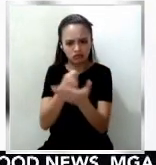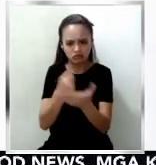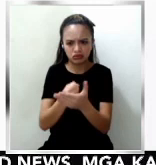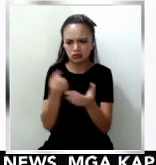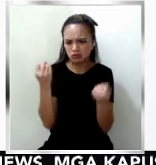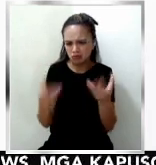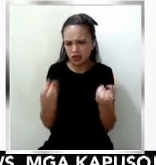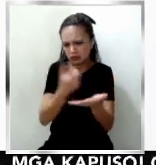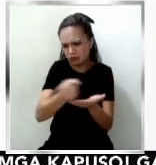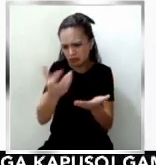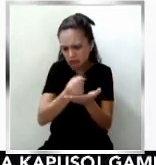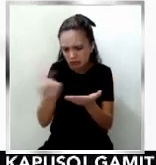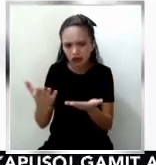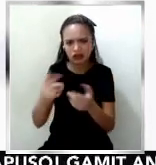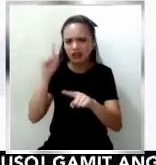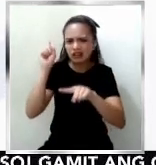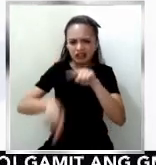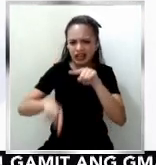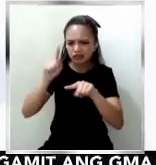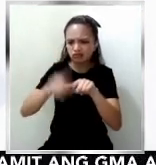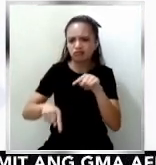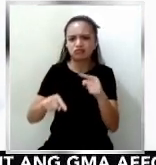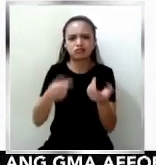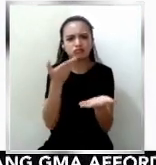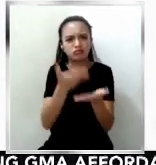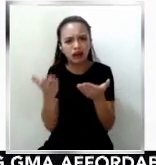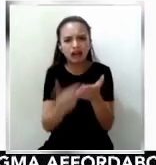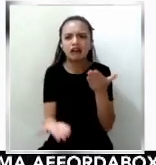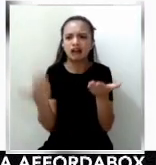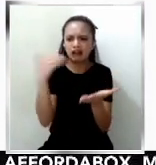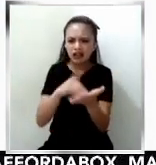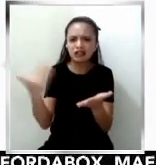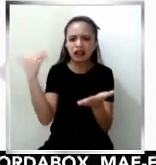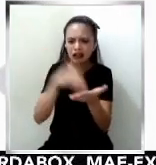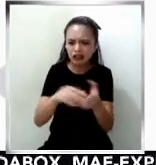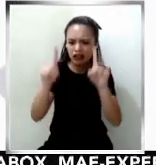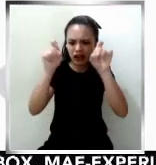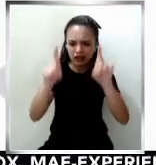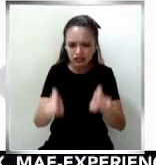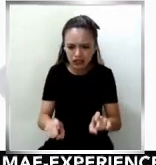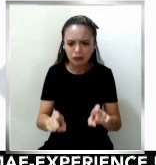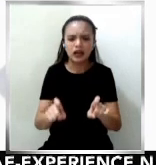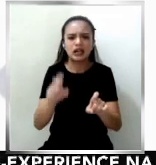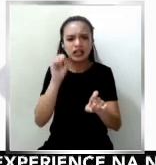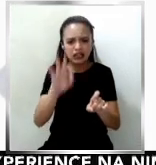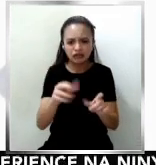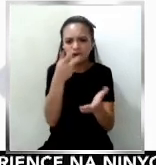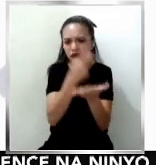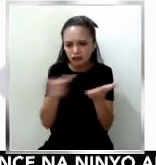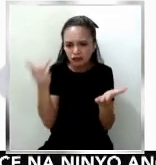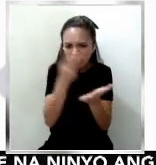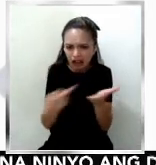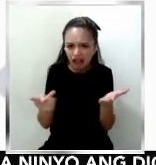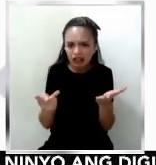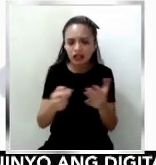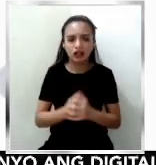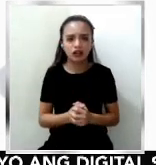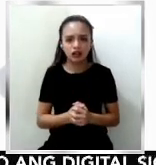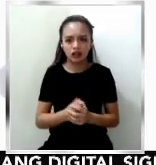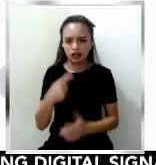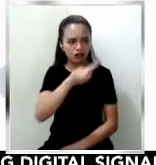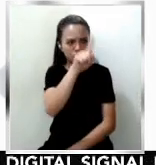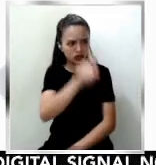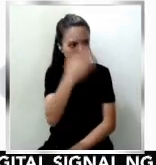daw kayang mag-afford na paulit-ulit yung exam kung bumabagsak. Pero ang tanong naman din kasi, bakit bumabagsak yun kung